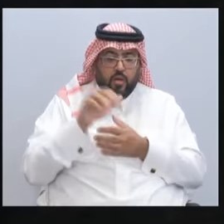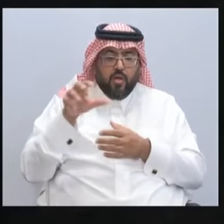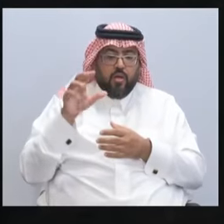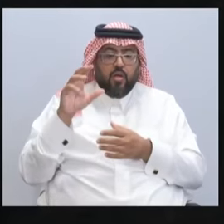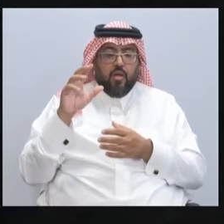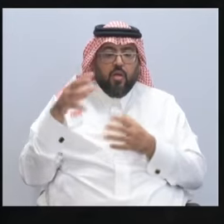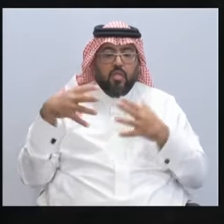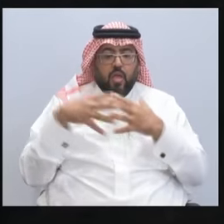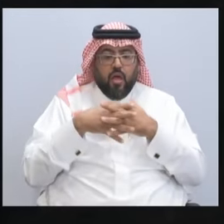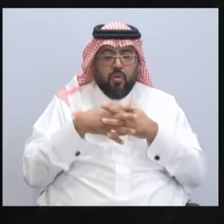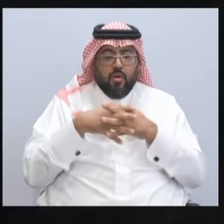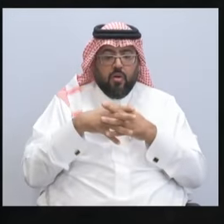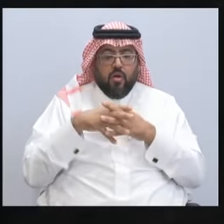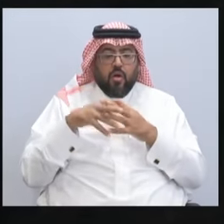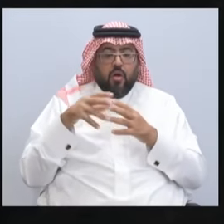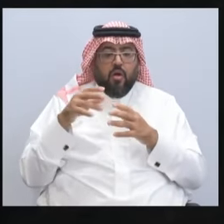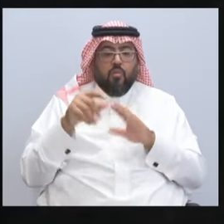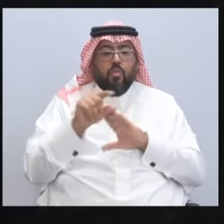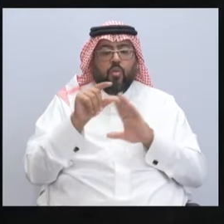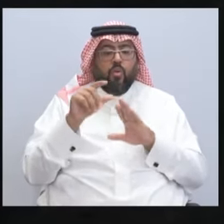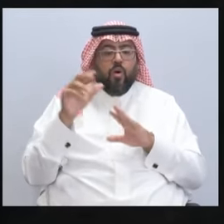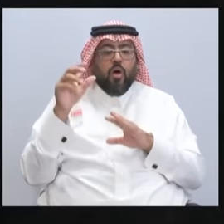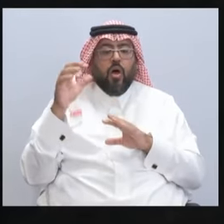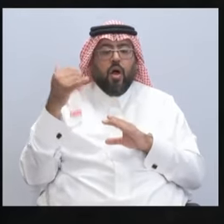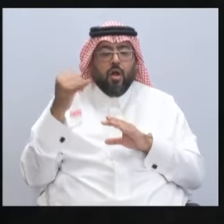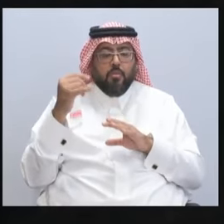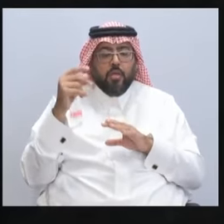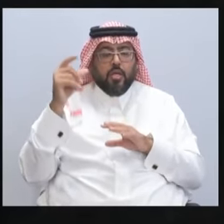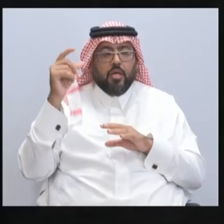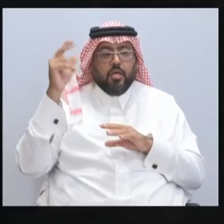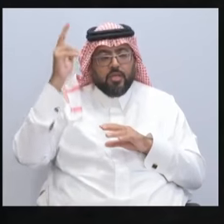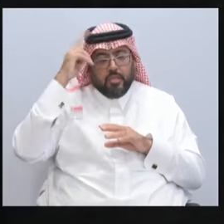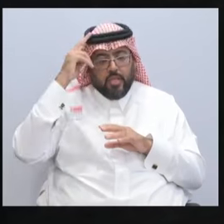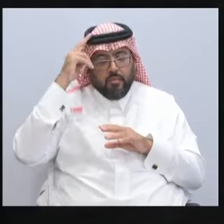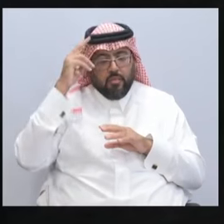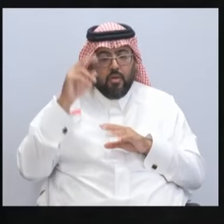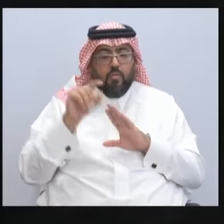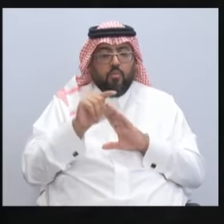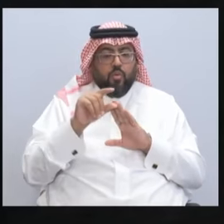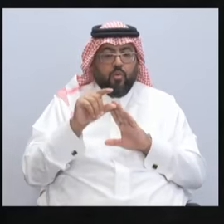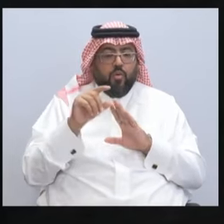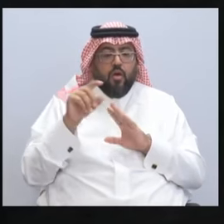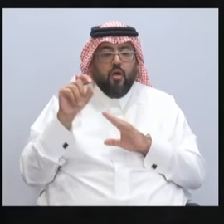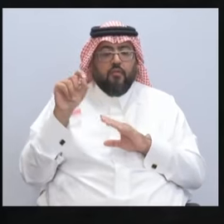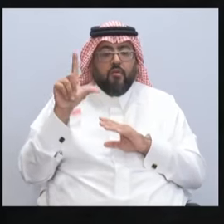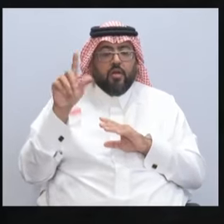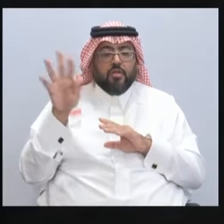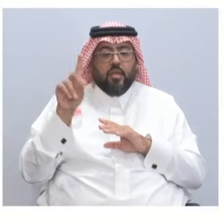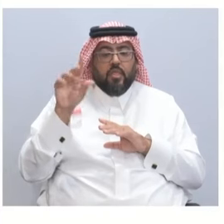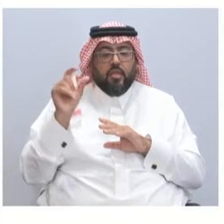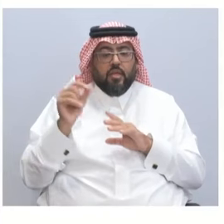العربيه والاسلاميه ومن اهمها خصوصا قضيه فلسطين سته